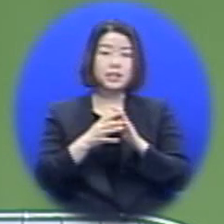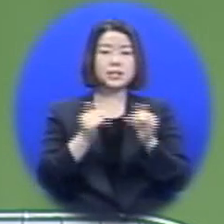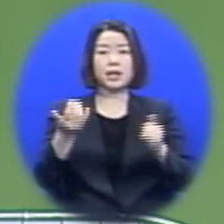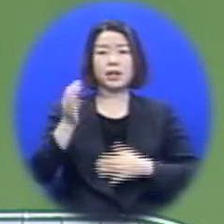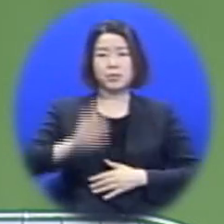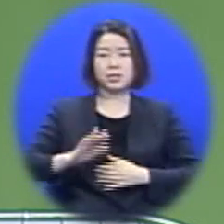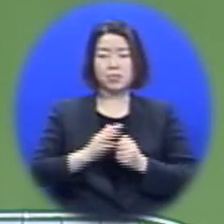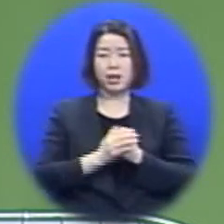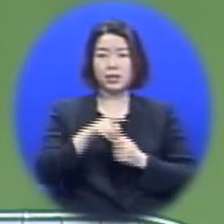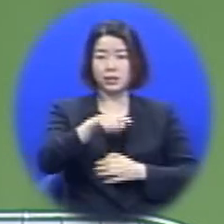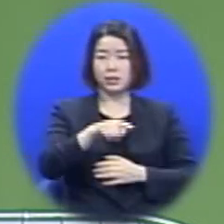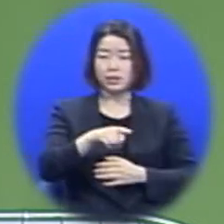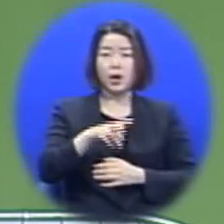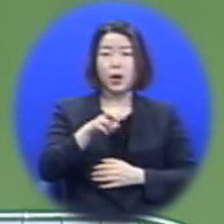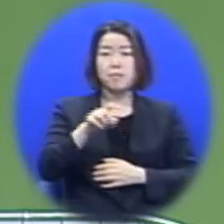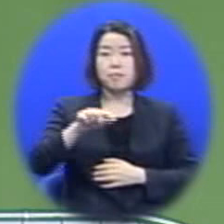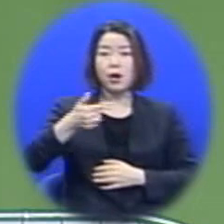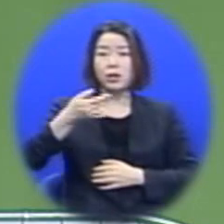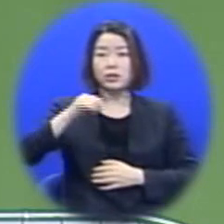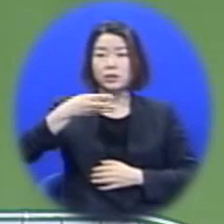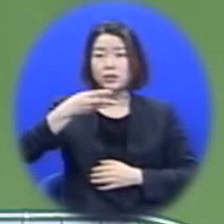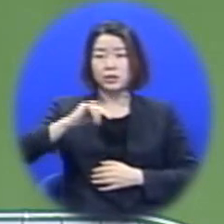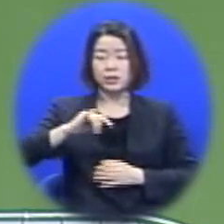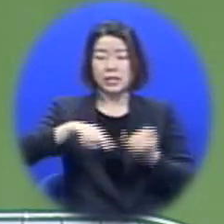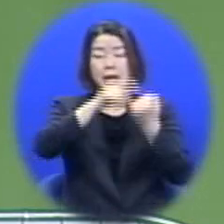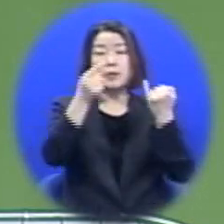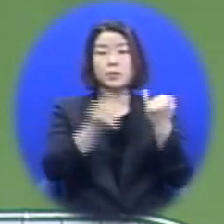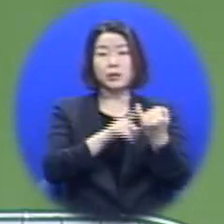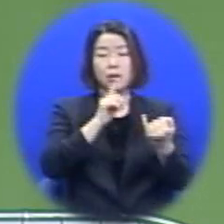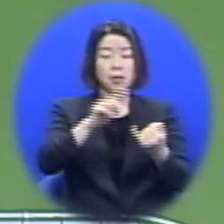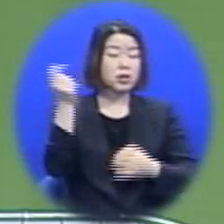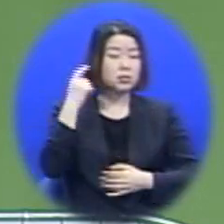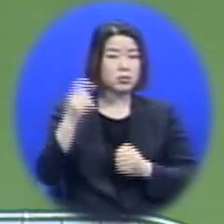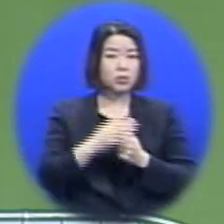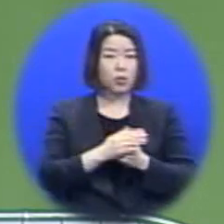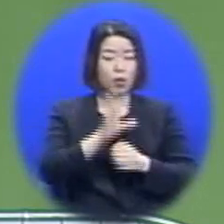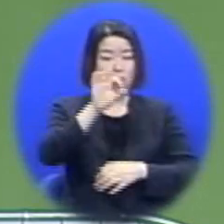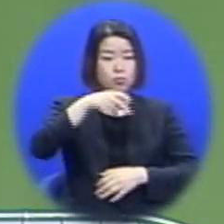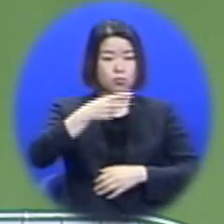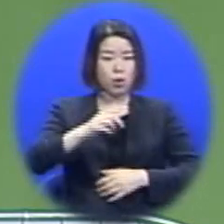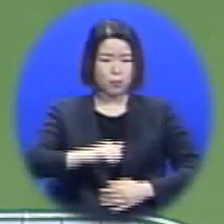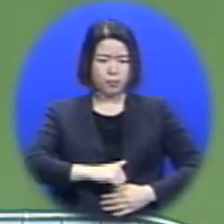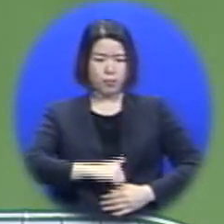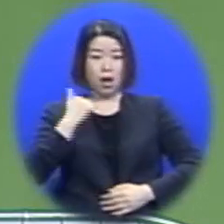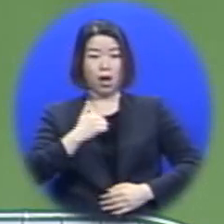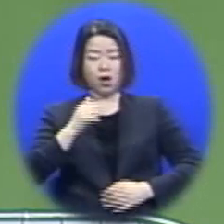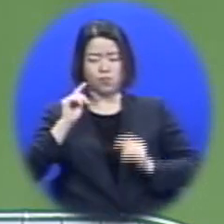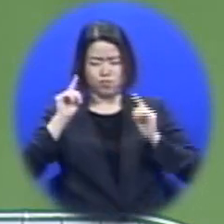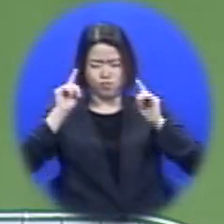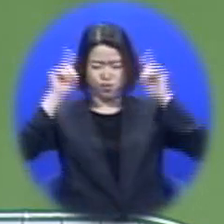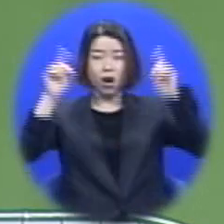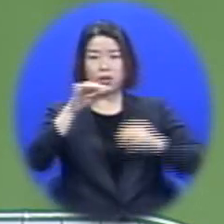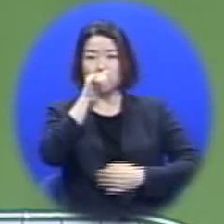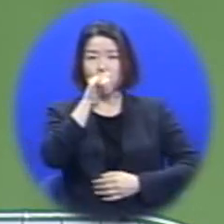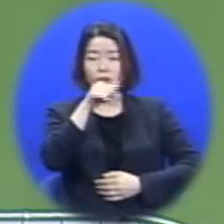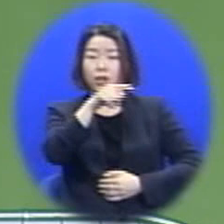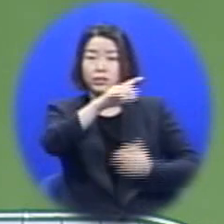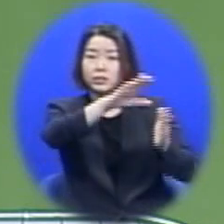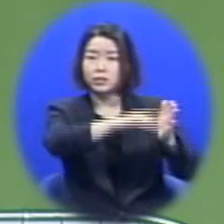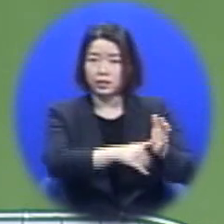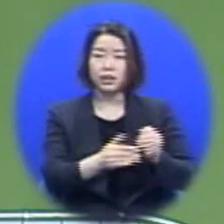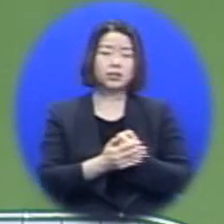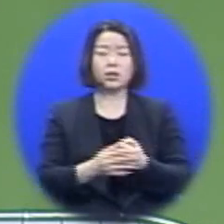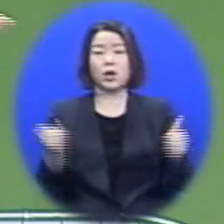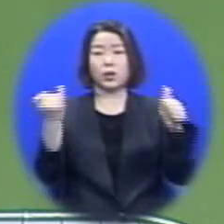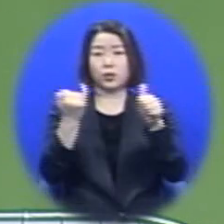며느리가 임신했다는 소식을 전해 들었어요. 유다가 막 화가 머리끝까지 치밀어 올랐어요. 그때 당시에